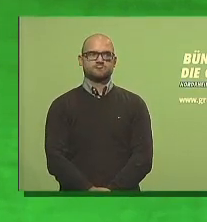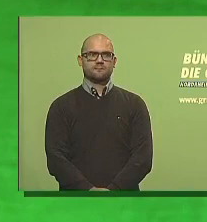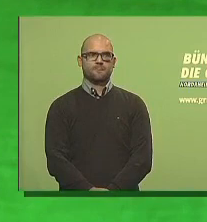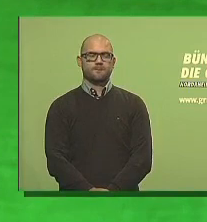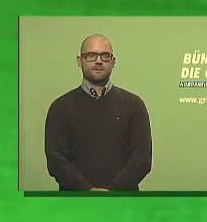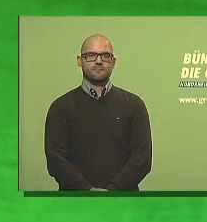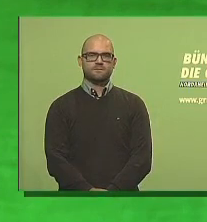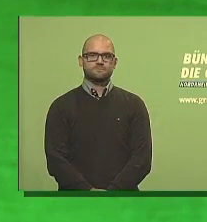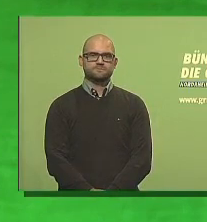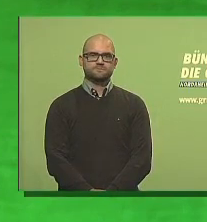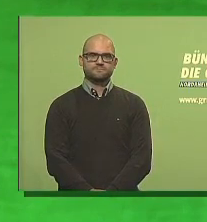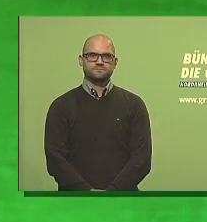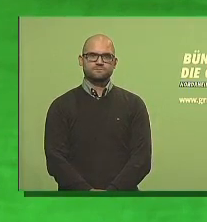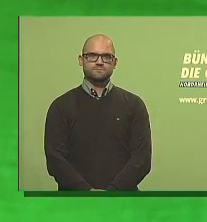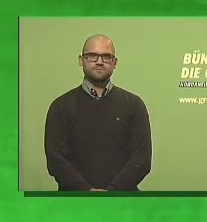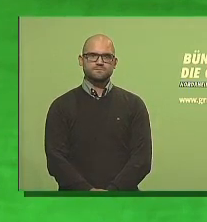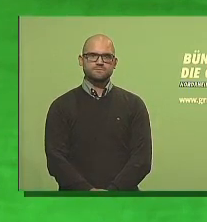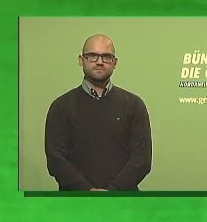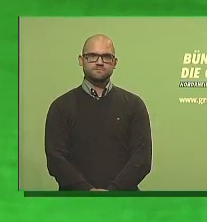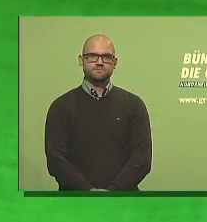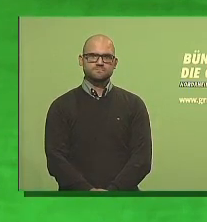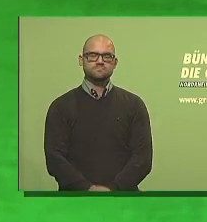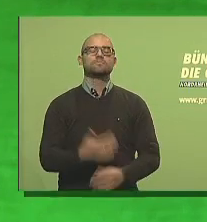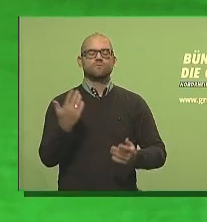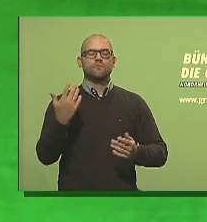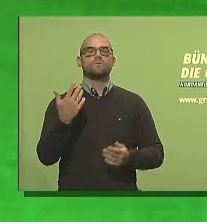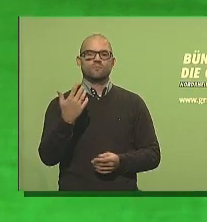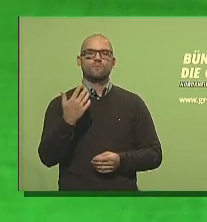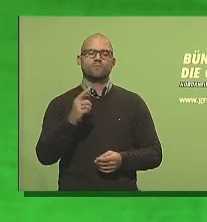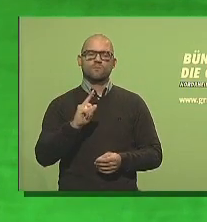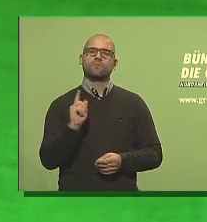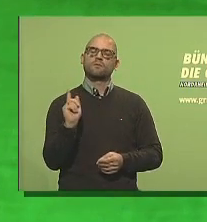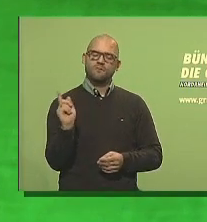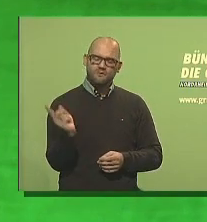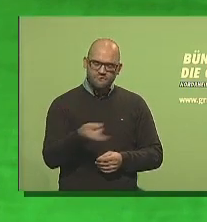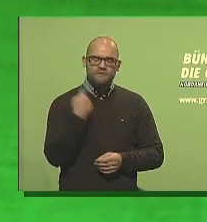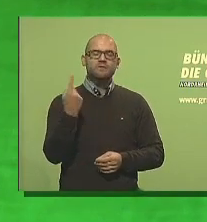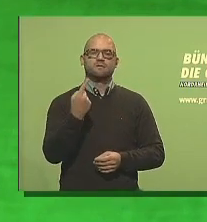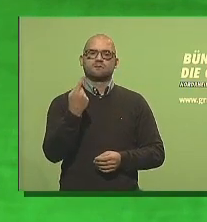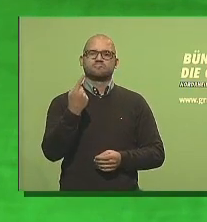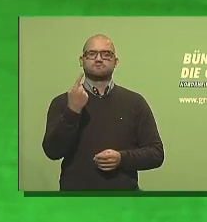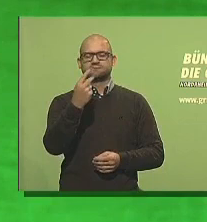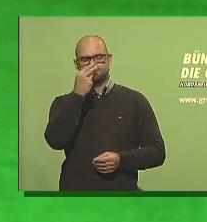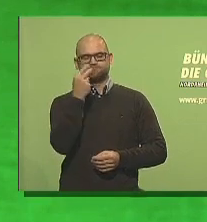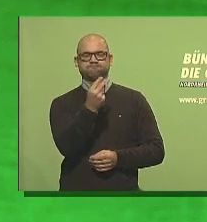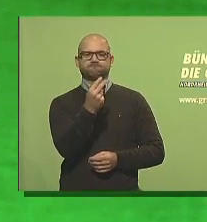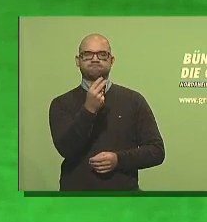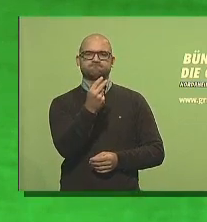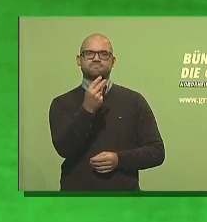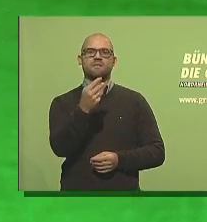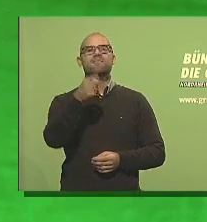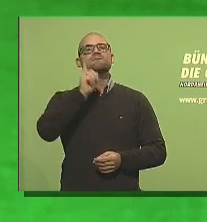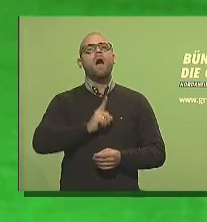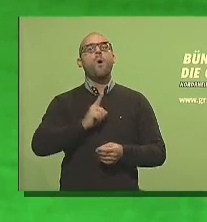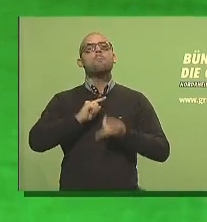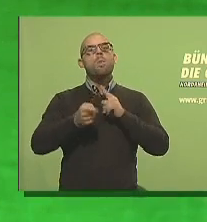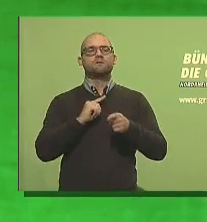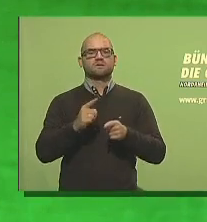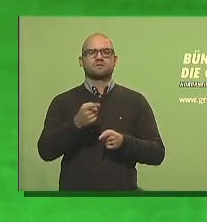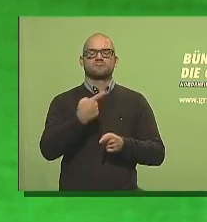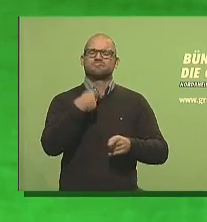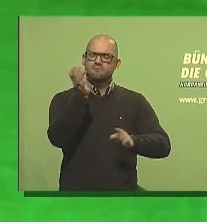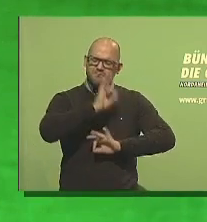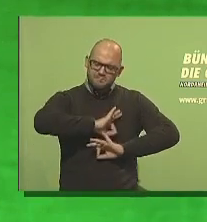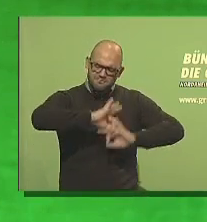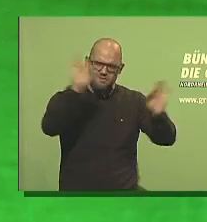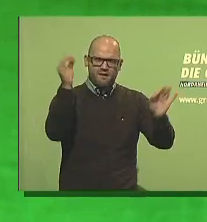Was wir mit Sicherheit auch besser können, ist die Frauenpolitik. Angela Merkel hat ja auf